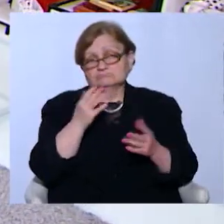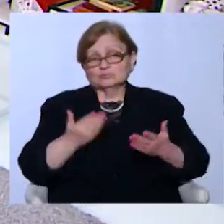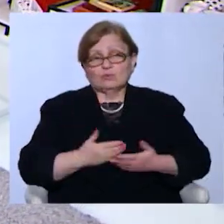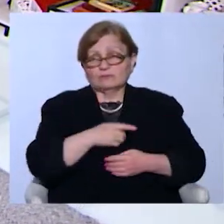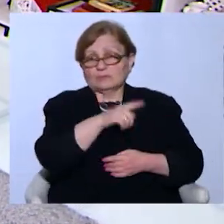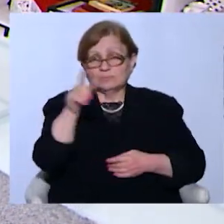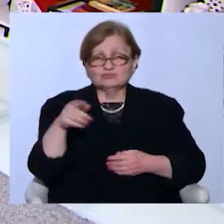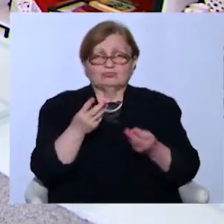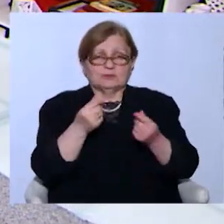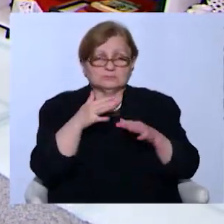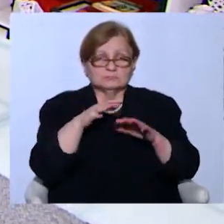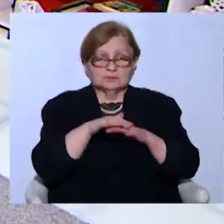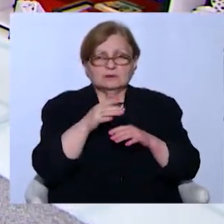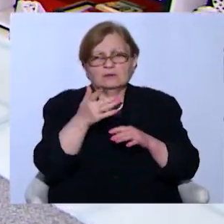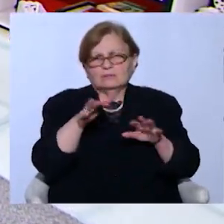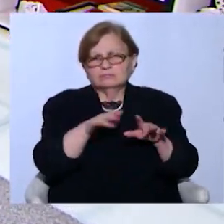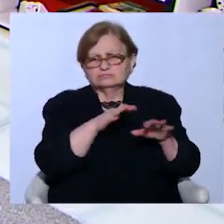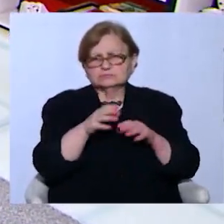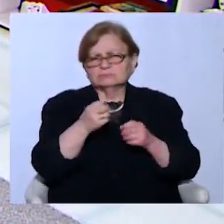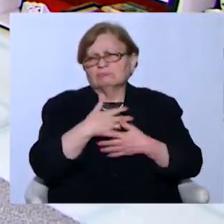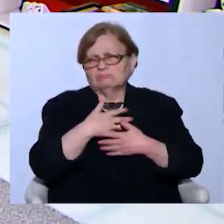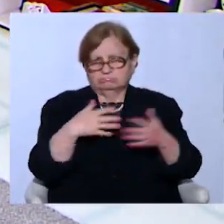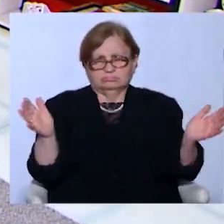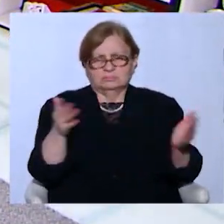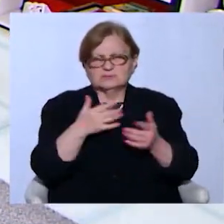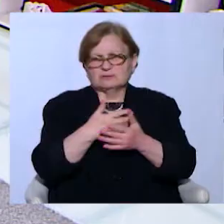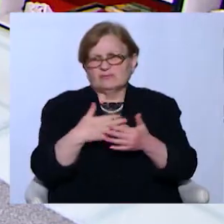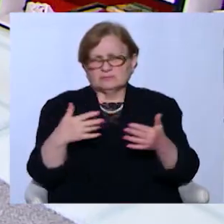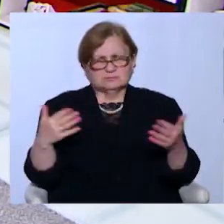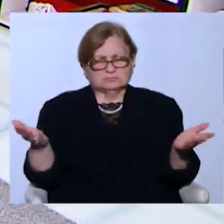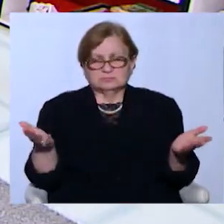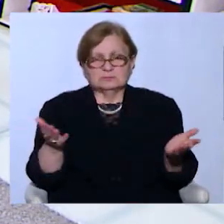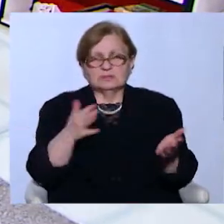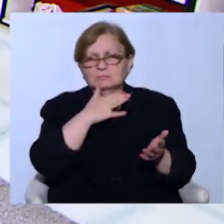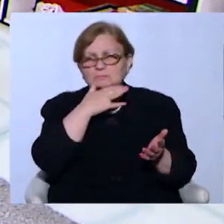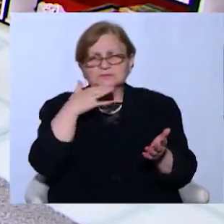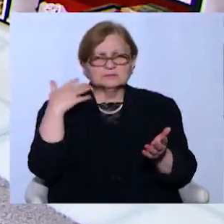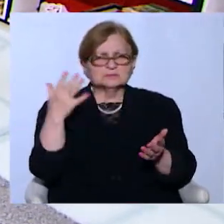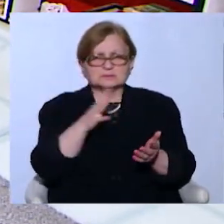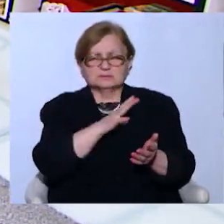საერთოდ მათემატიკაში, რა თქმა უნდა, ფუნქციების გაცილებით უფრო მრავალი და ისე ვთქვათ, დიდარი